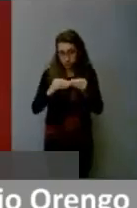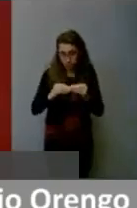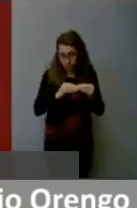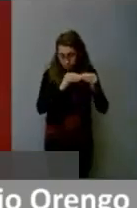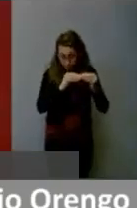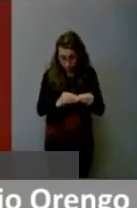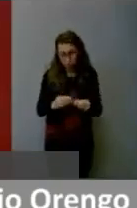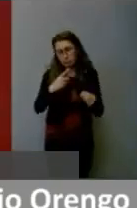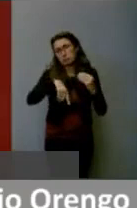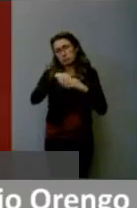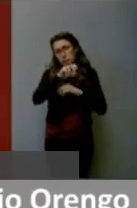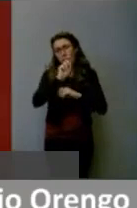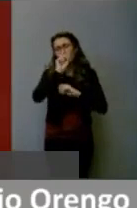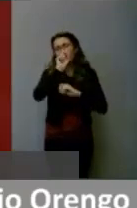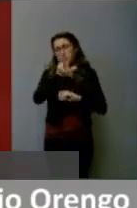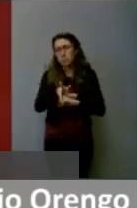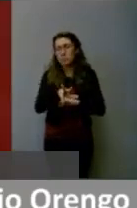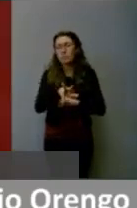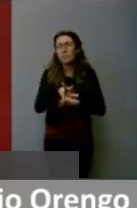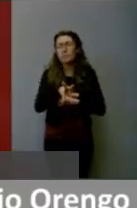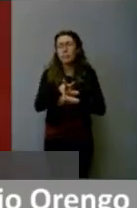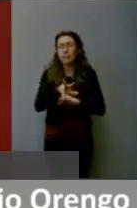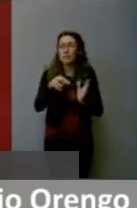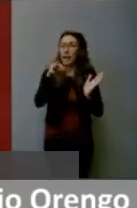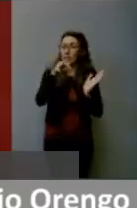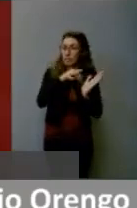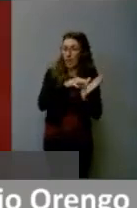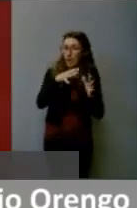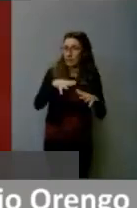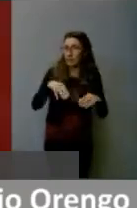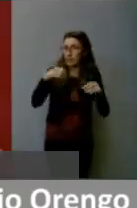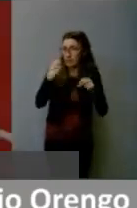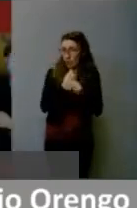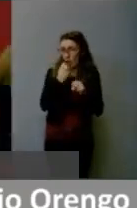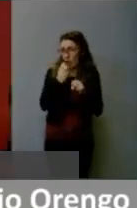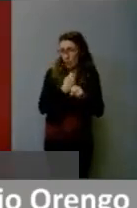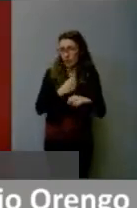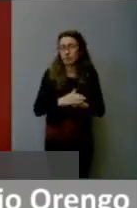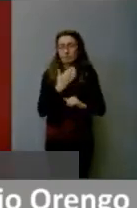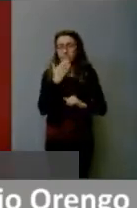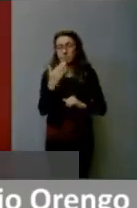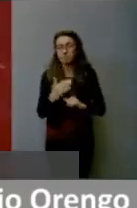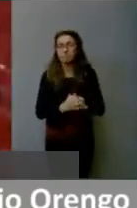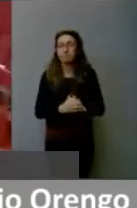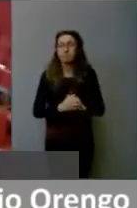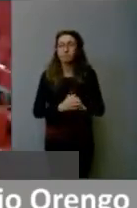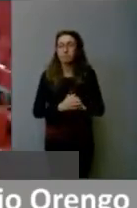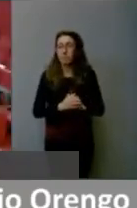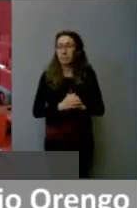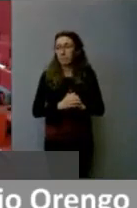terremo informata poi sulla data precisa di inizio dei lavori. Grazie.